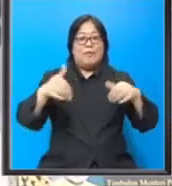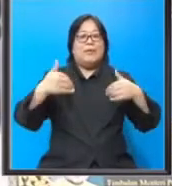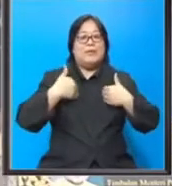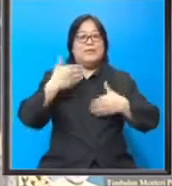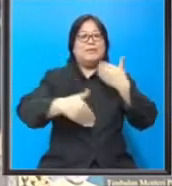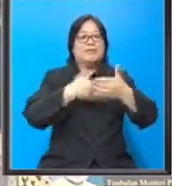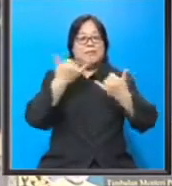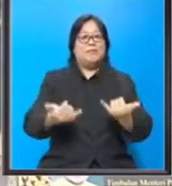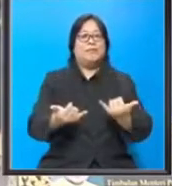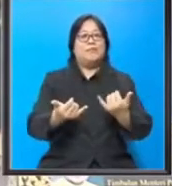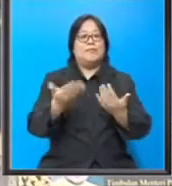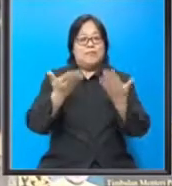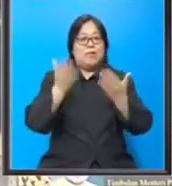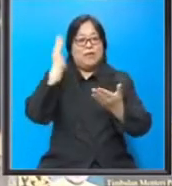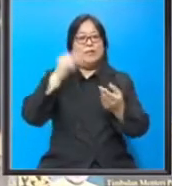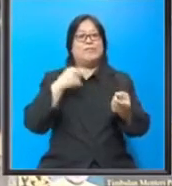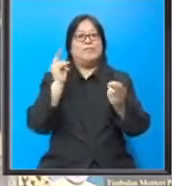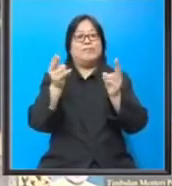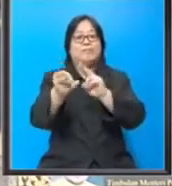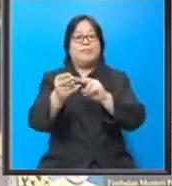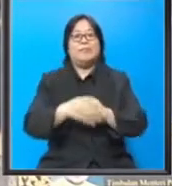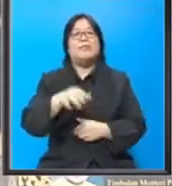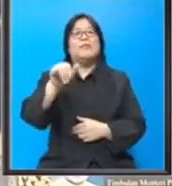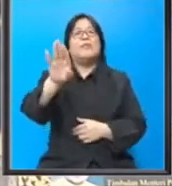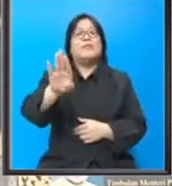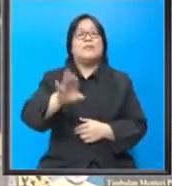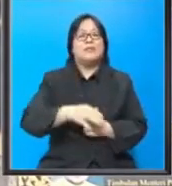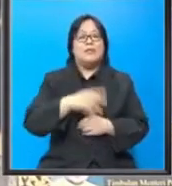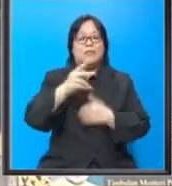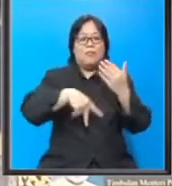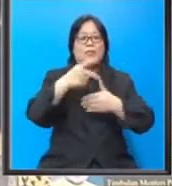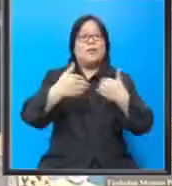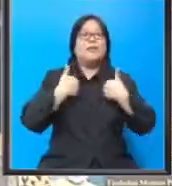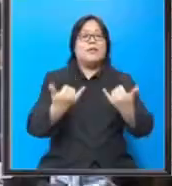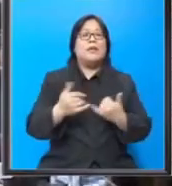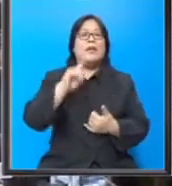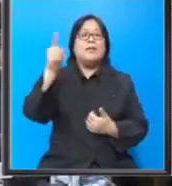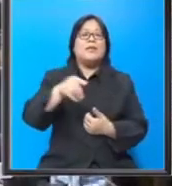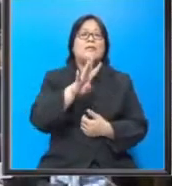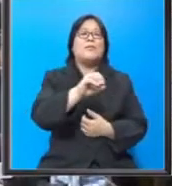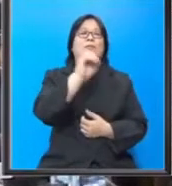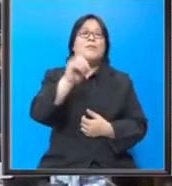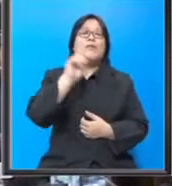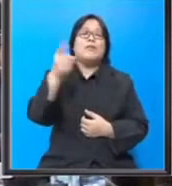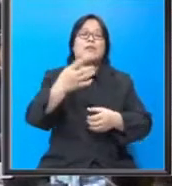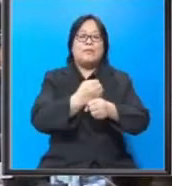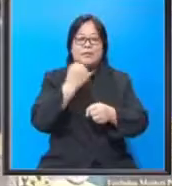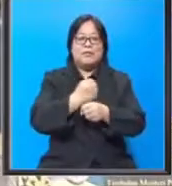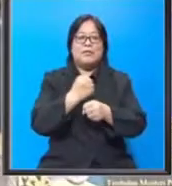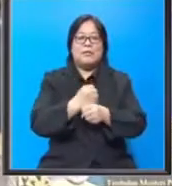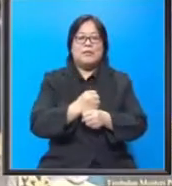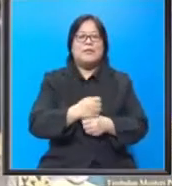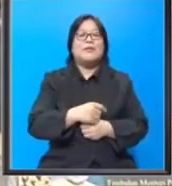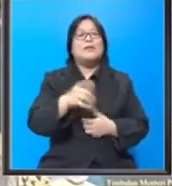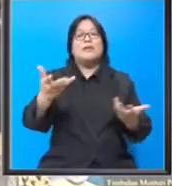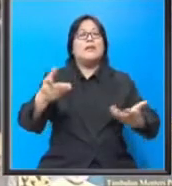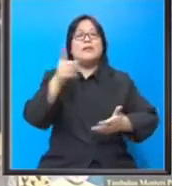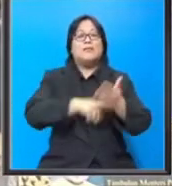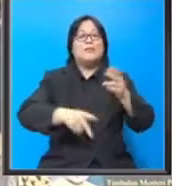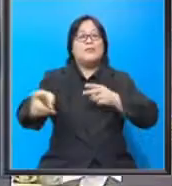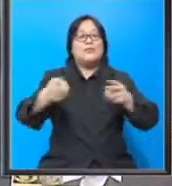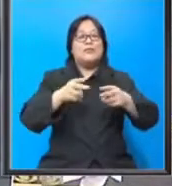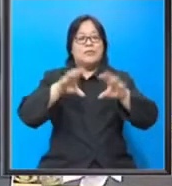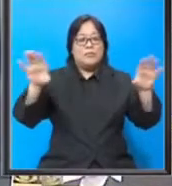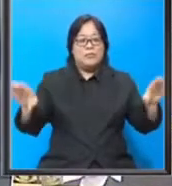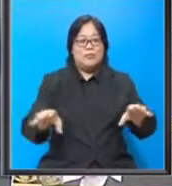lagi masalah yang dihadapi oleh perubahan juga pakai game yang sedia ada hanya 40 ratus yang dapat bekerja Jadi apel